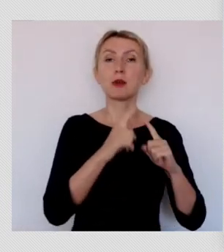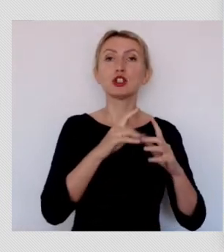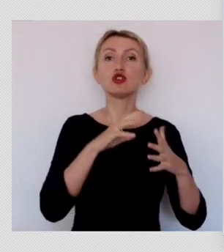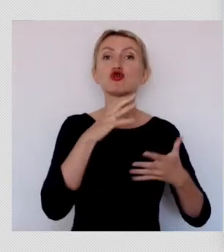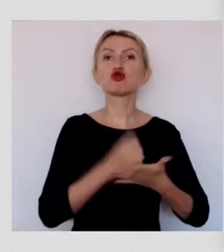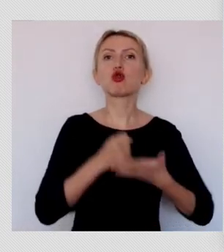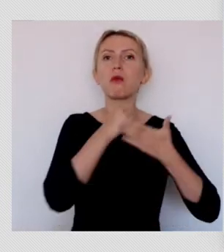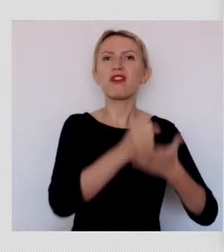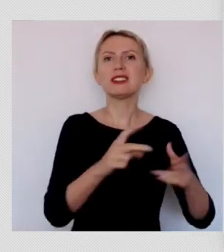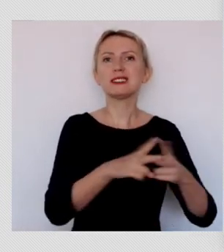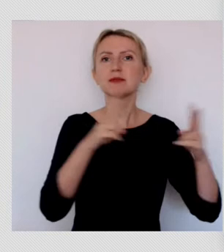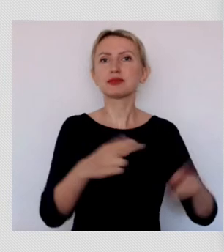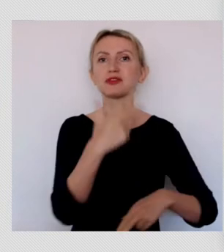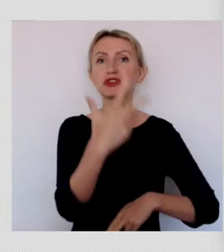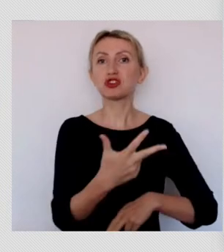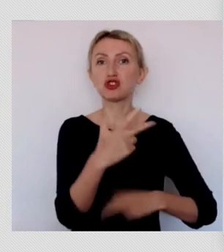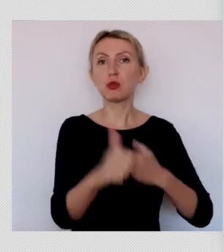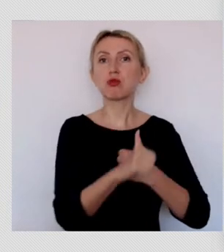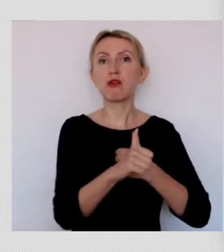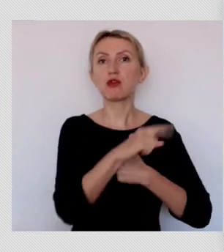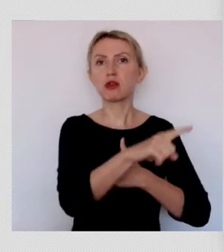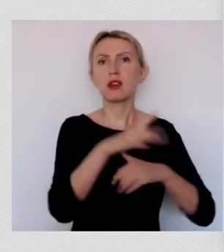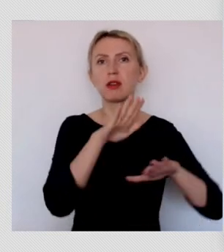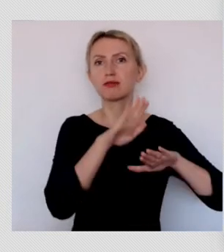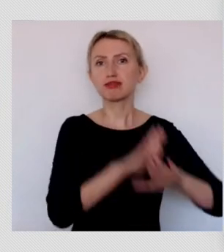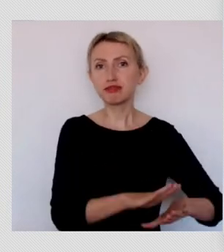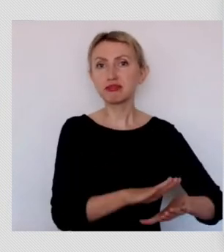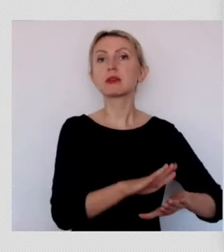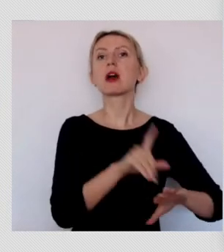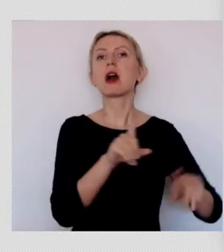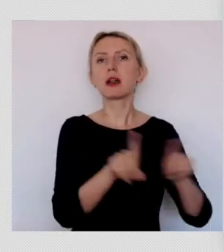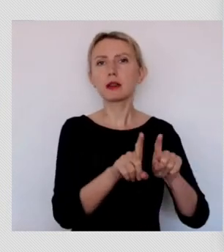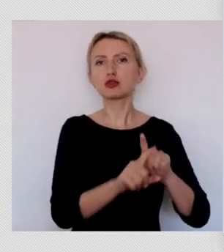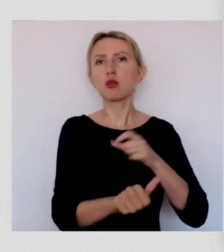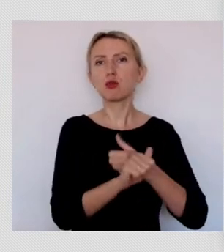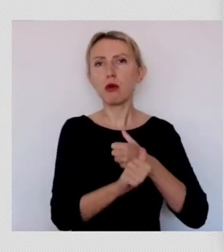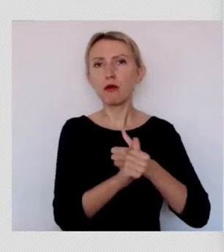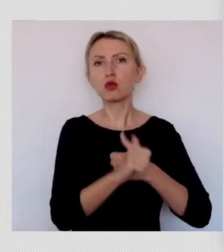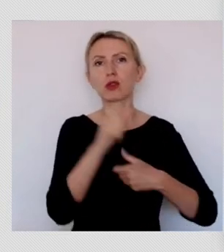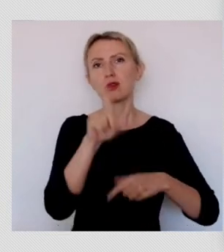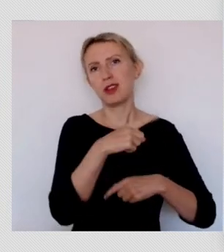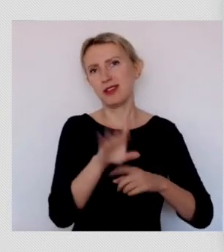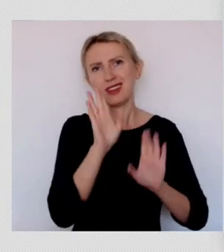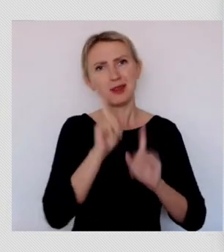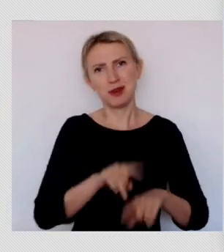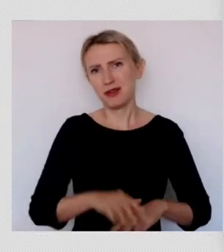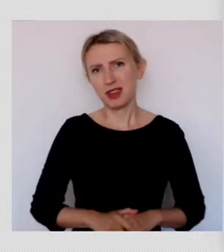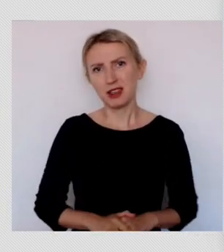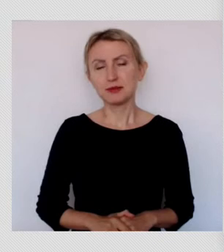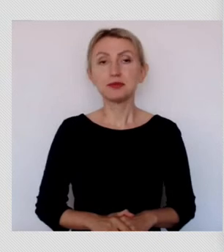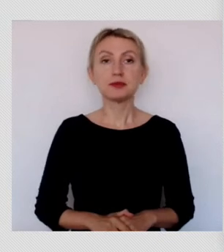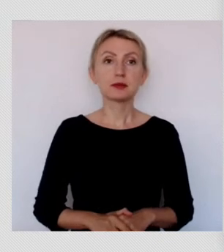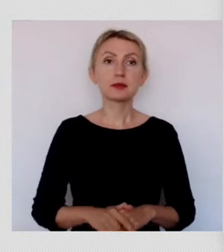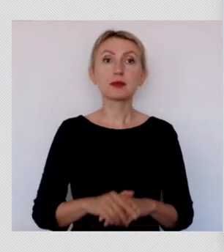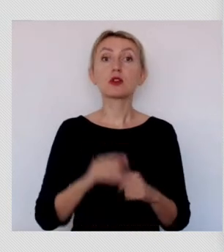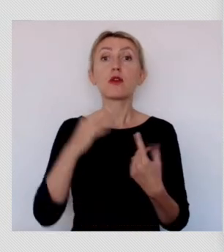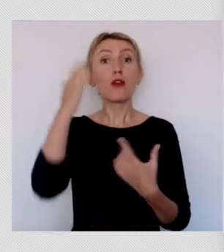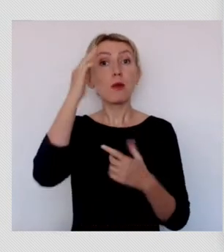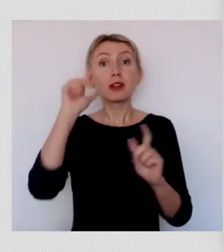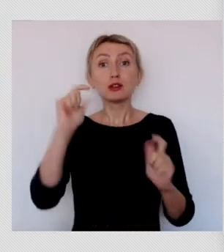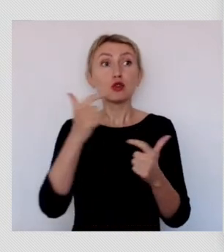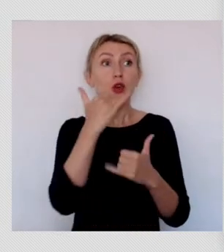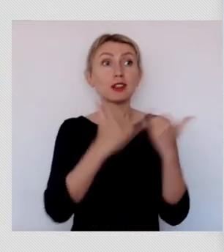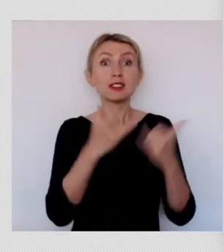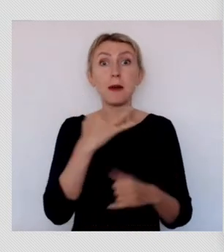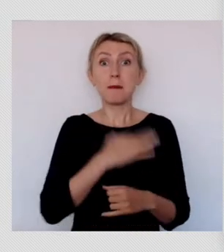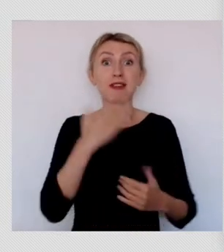okres 3 lat de facto skutkuje jej marginalizacją, a tym samym prowadzi do faktycznej likwidacji. To sobie Państwo wyobraźcie, co by było, gdyby te partie nie